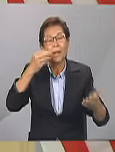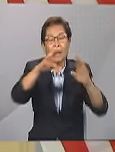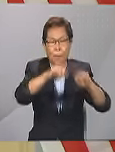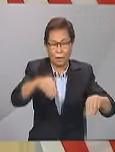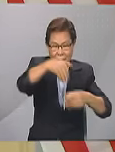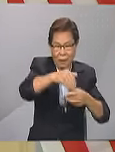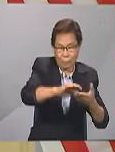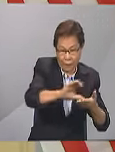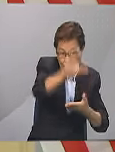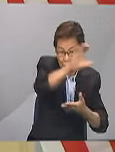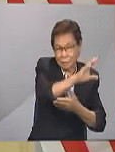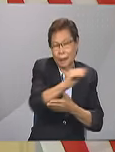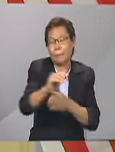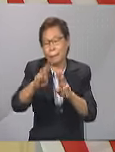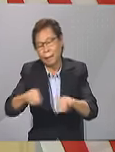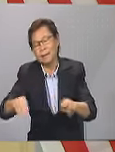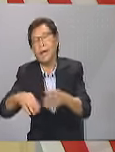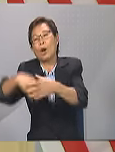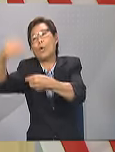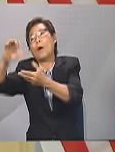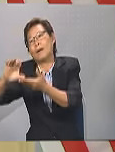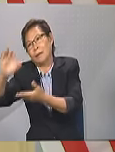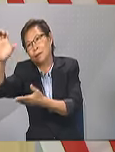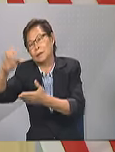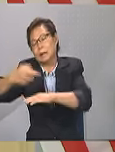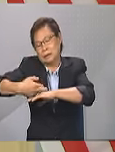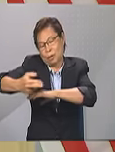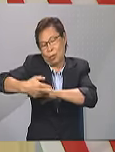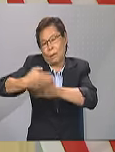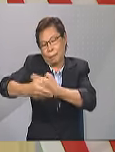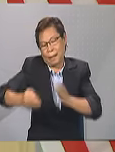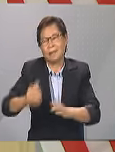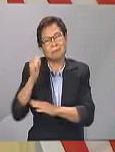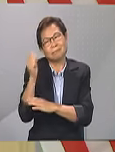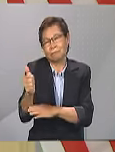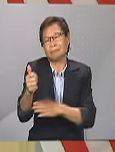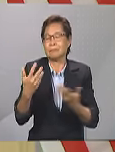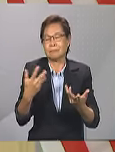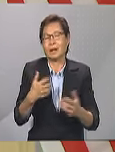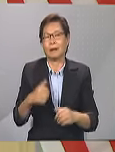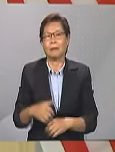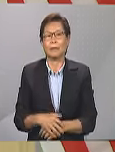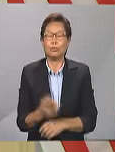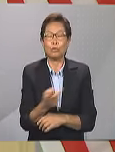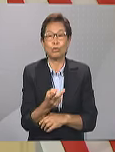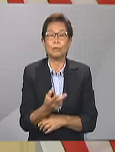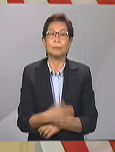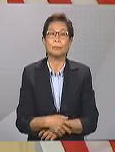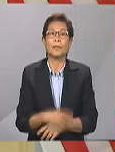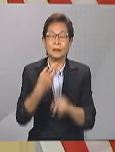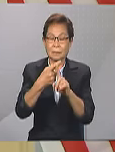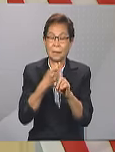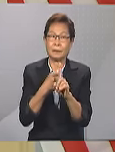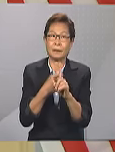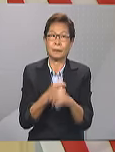pelajar dalam kempers tetapi juga pelajar-pelajar di luar kampus yang jawab sendiri dan lelah